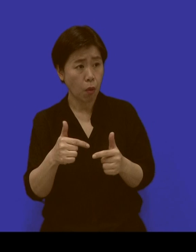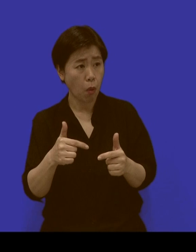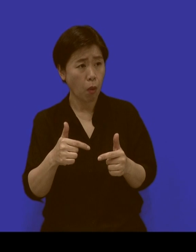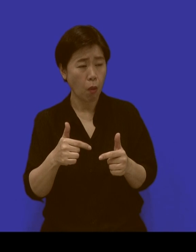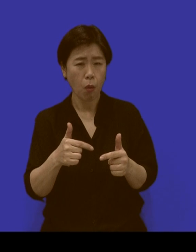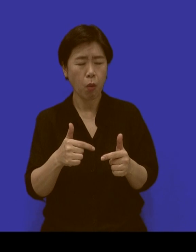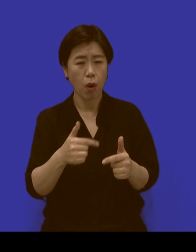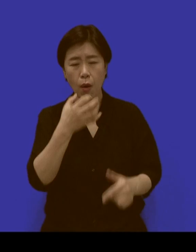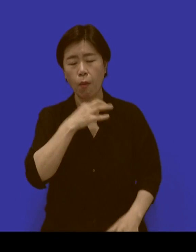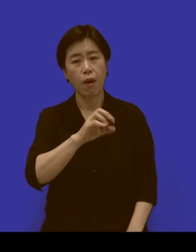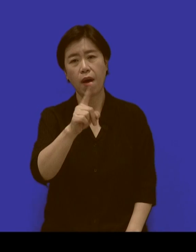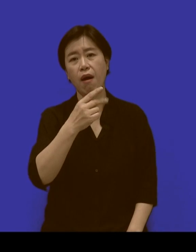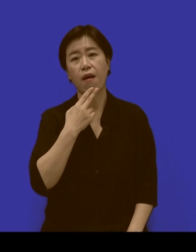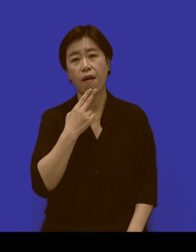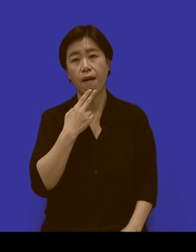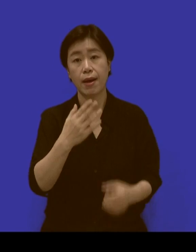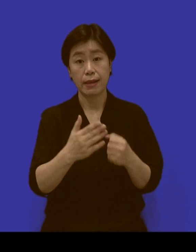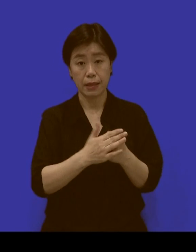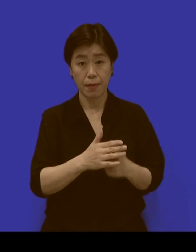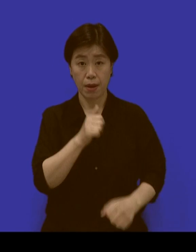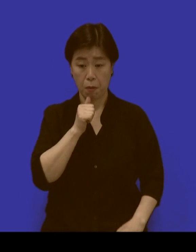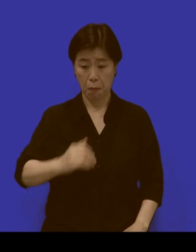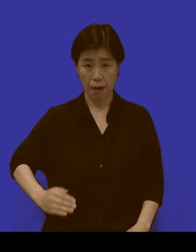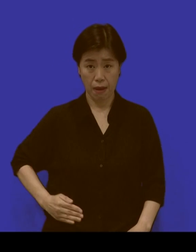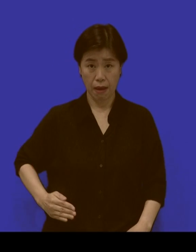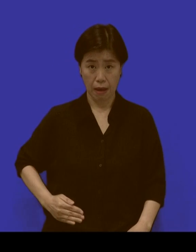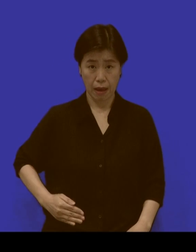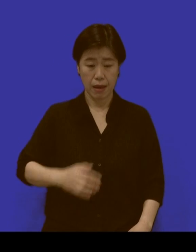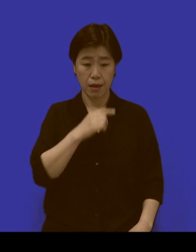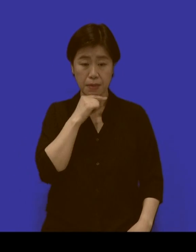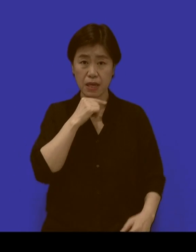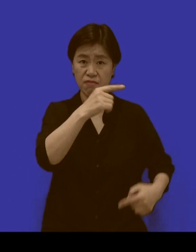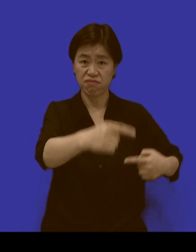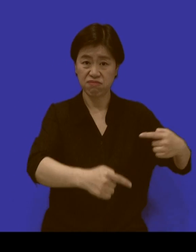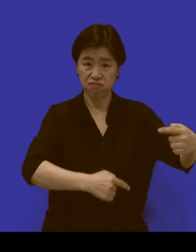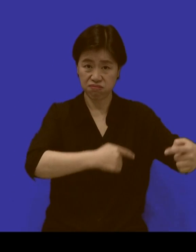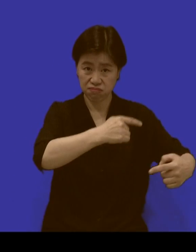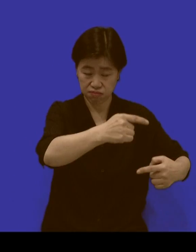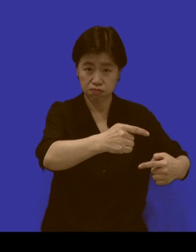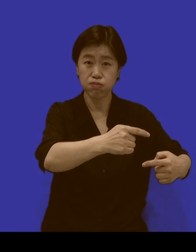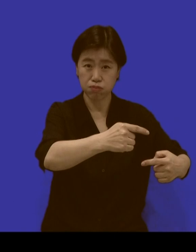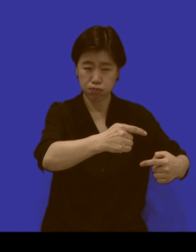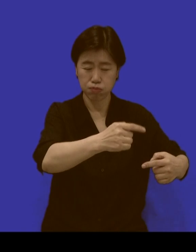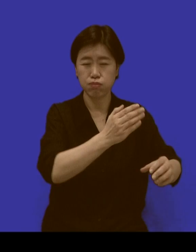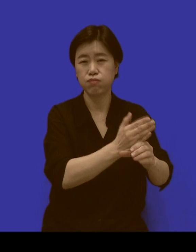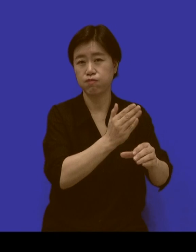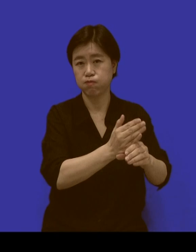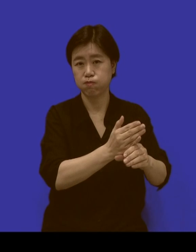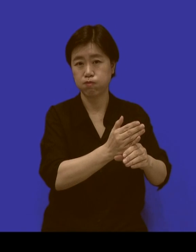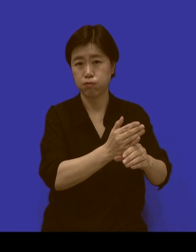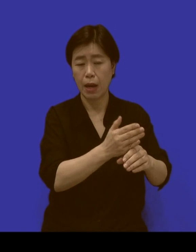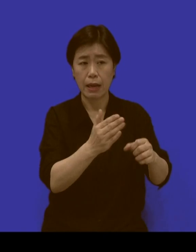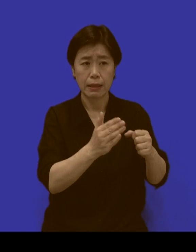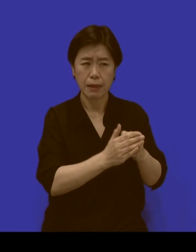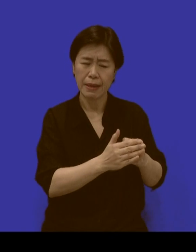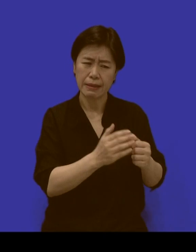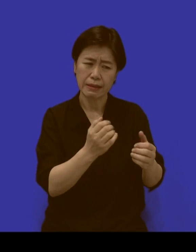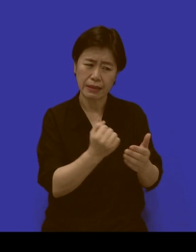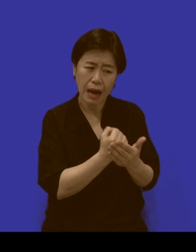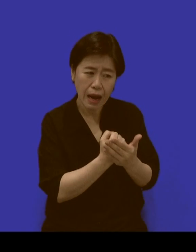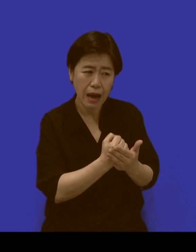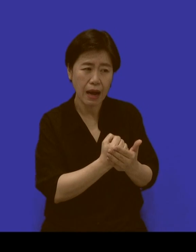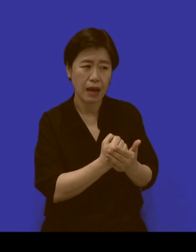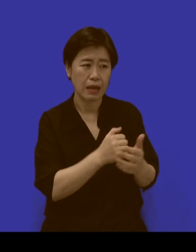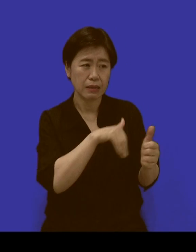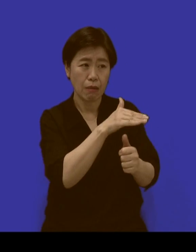네. 콩팥 투석을 하시던 환자분이셨어요. 그래서 예. 저희가 이제 너무 안타깝지만 호스피스로 가는 게